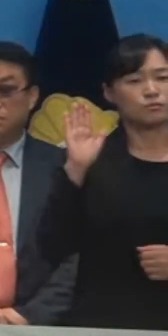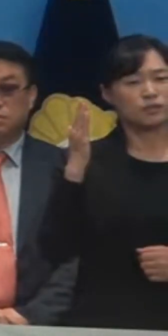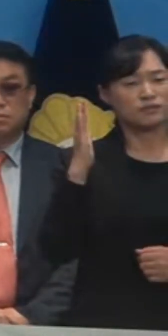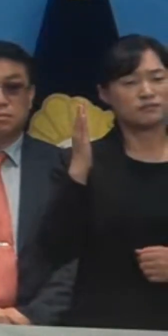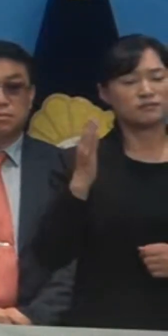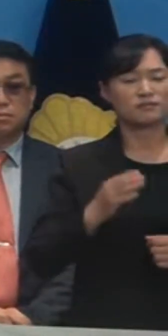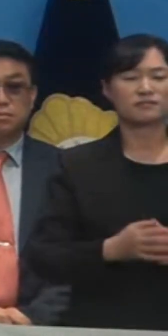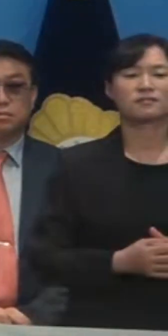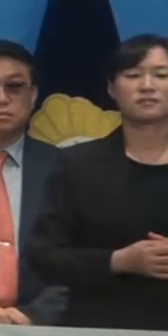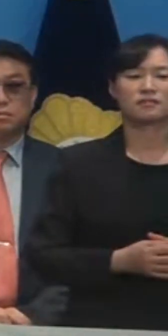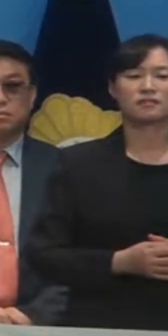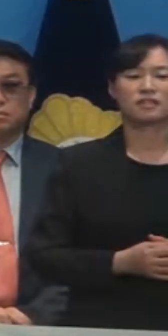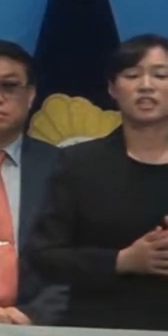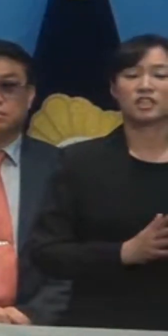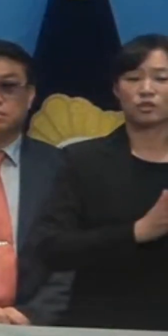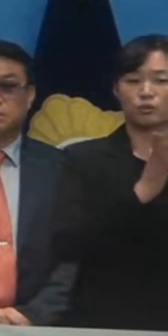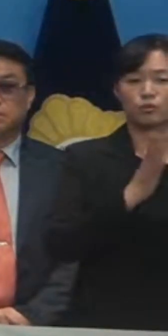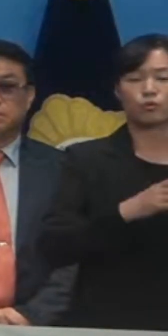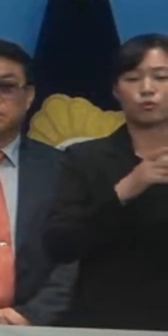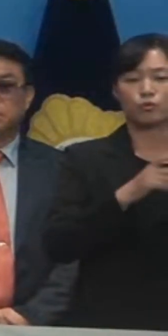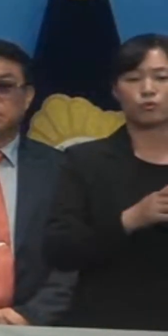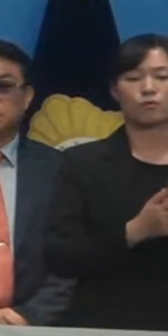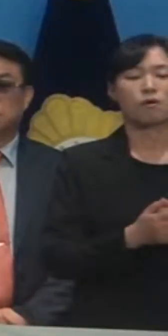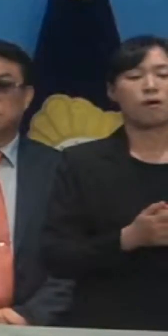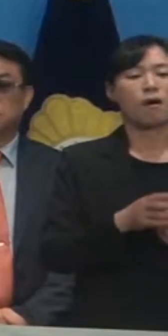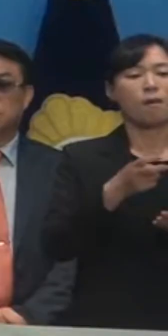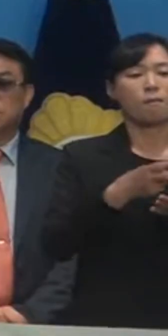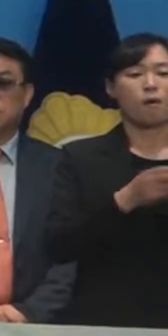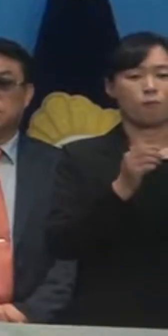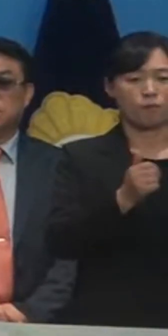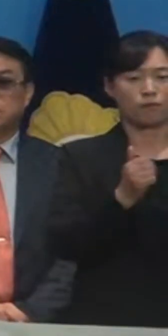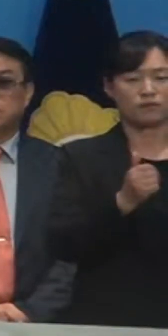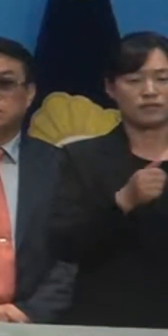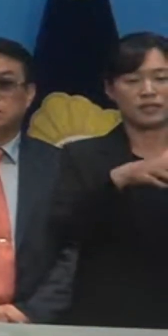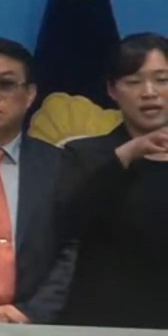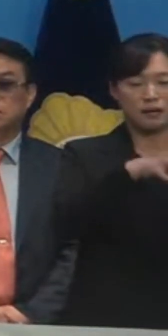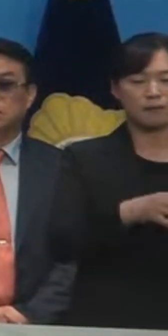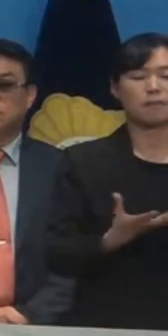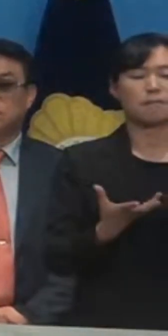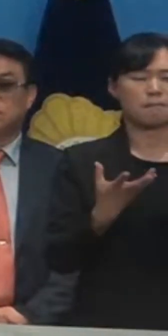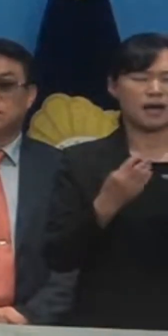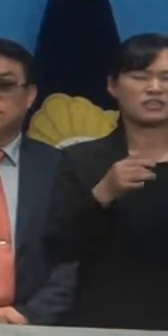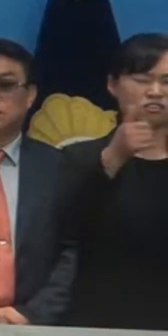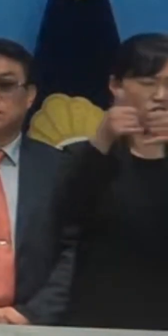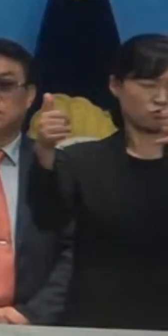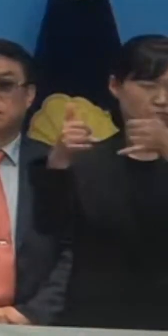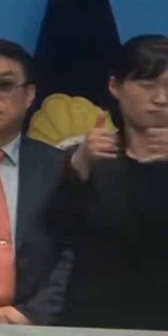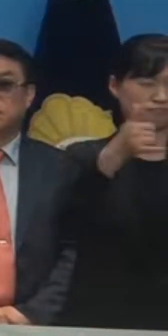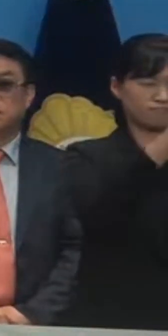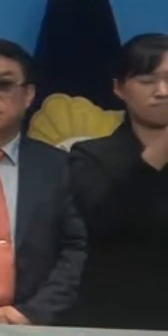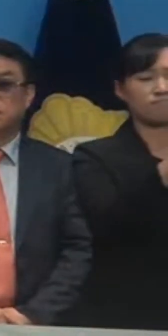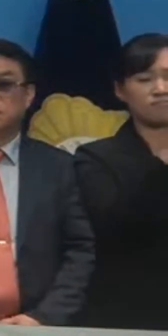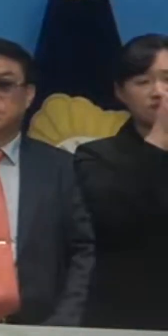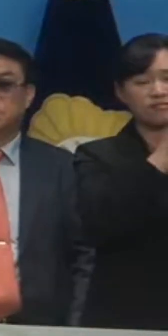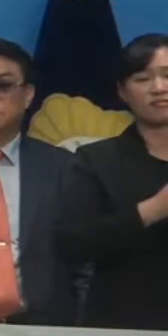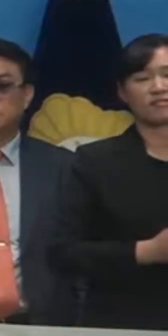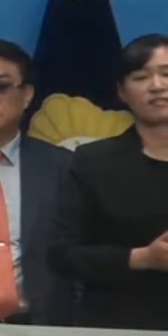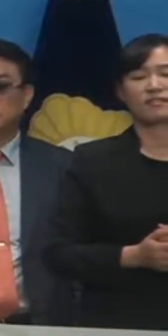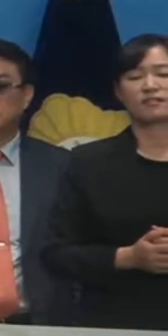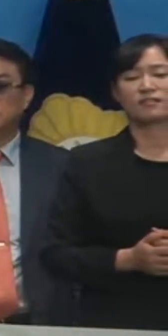최근에 서초동 법원 청사 앞에 가면은 많은 현수막이 붙어 있습니다.